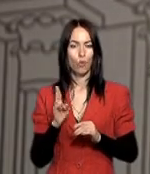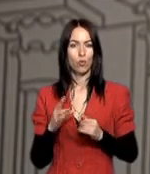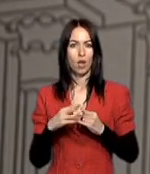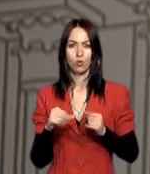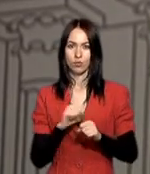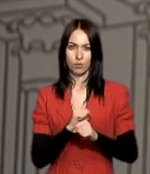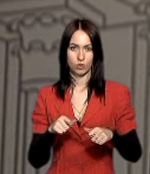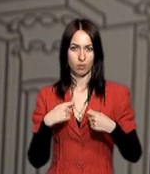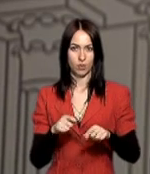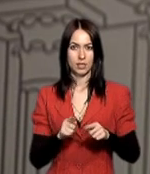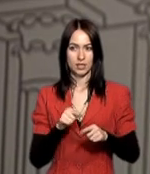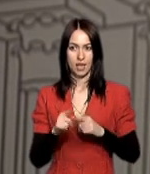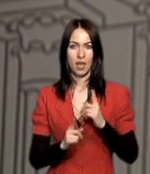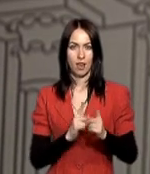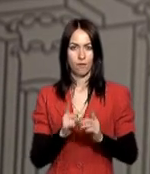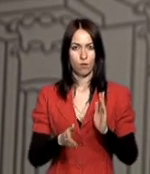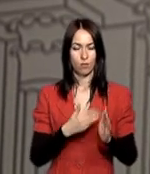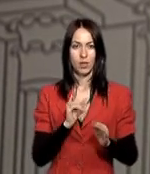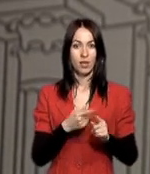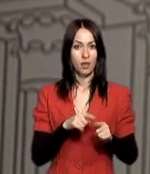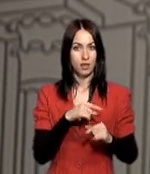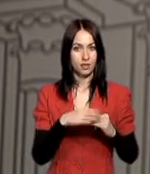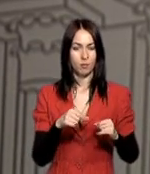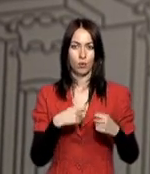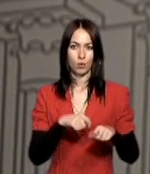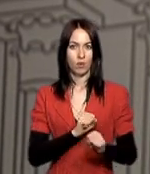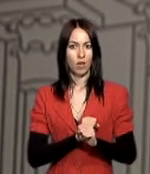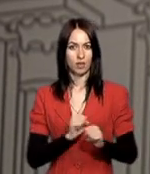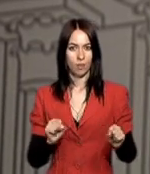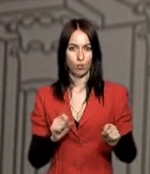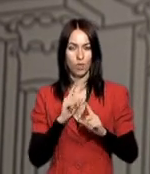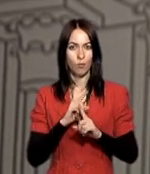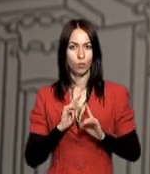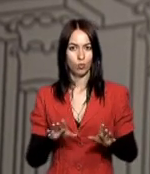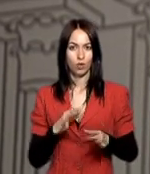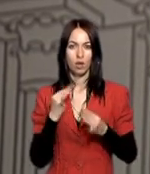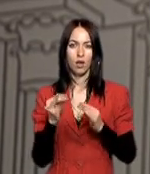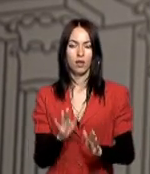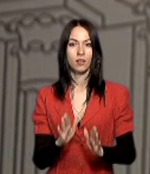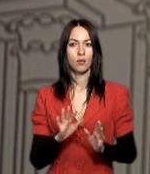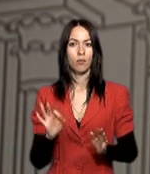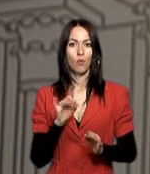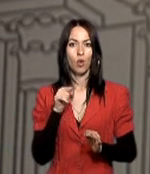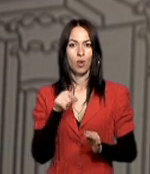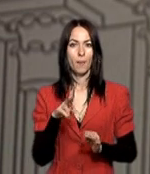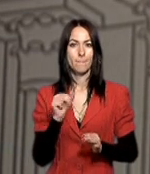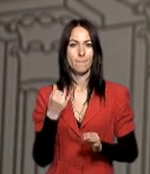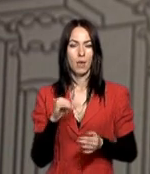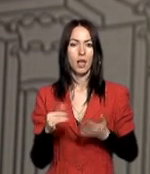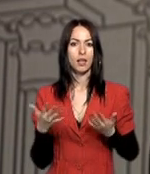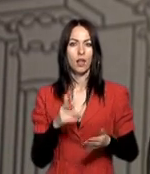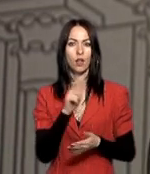з цієї реформи, і вона продаватись не буде. Мова йде виключно про ті паї, які люди